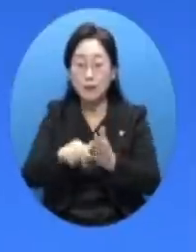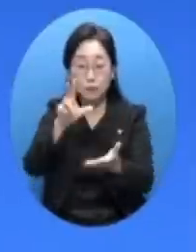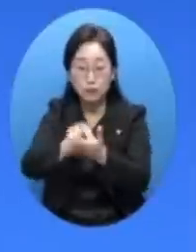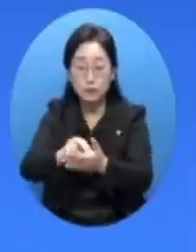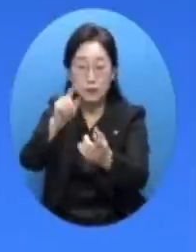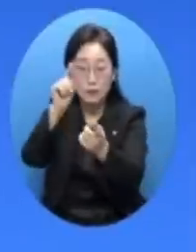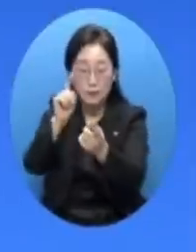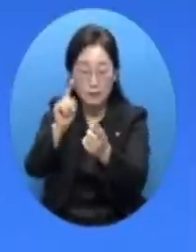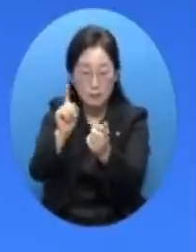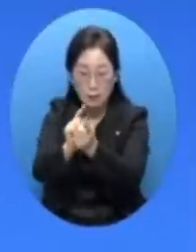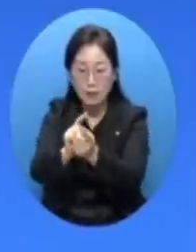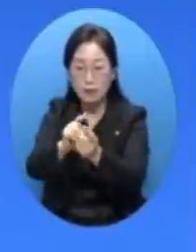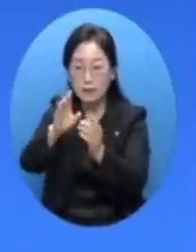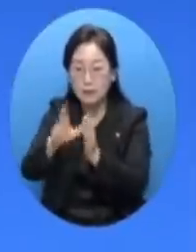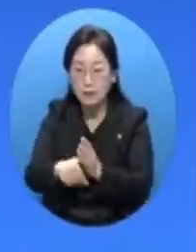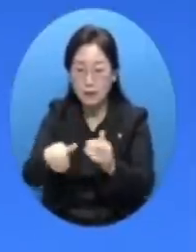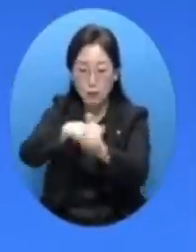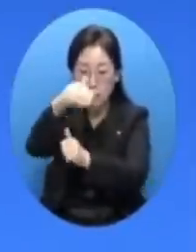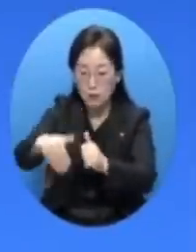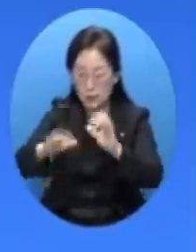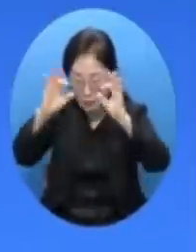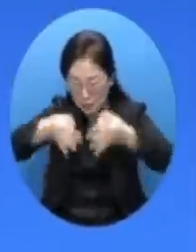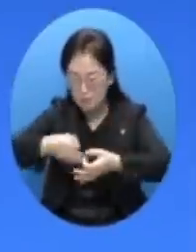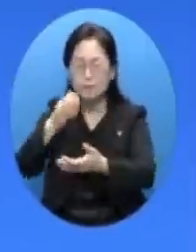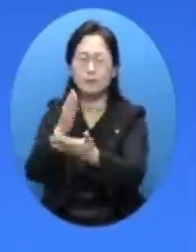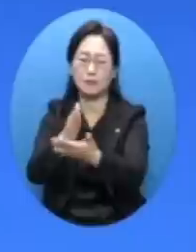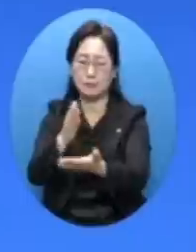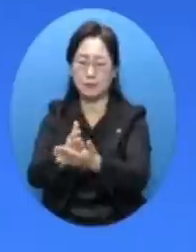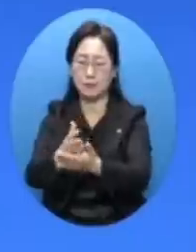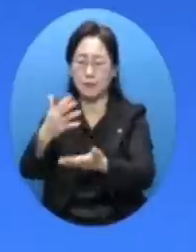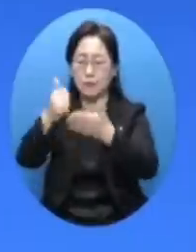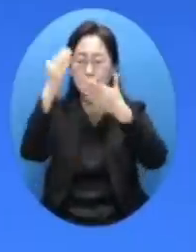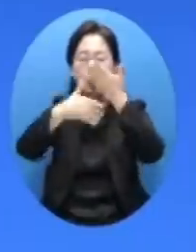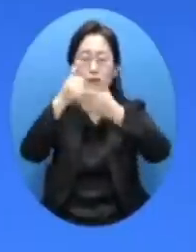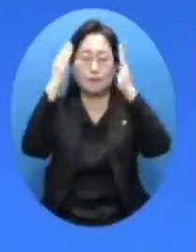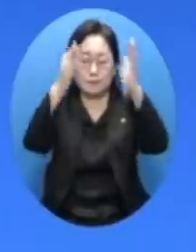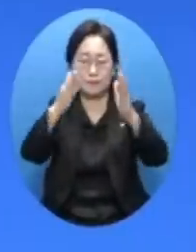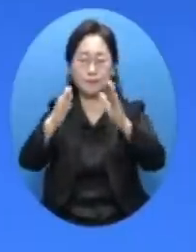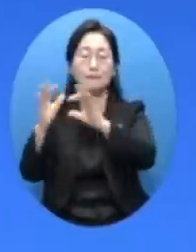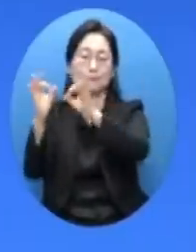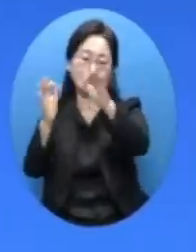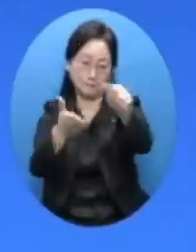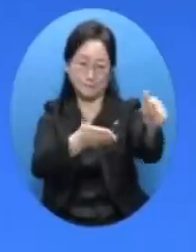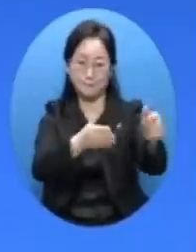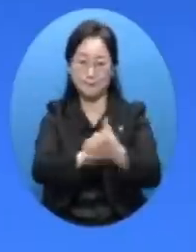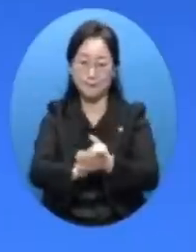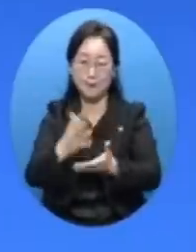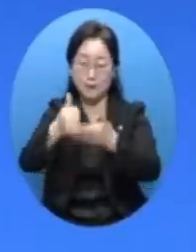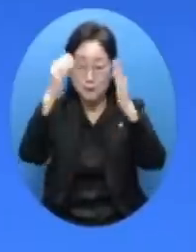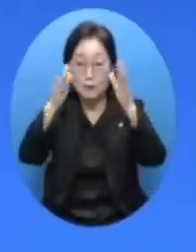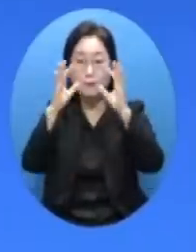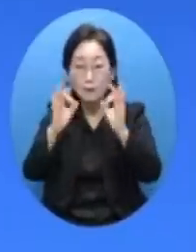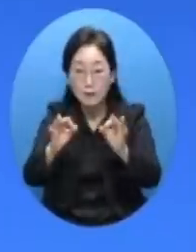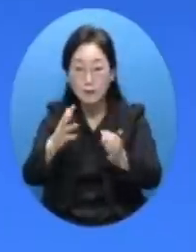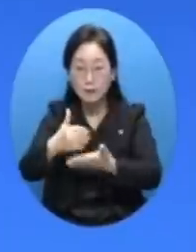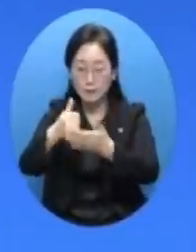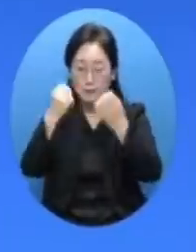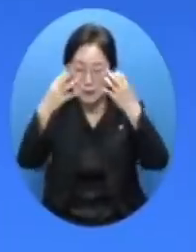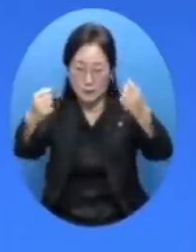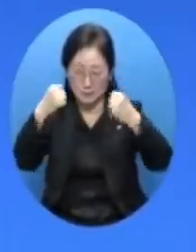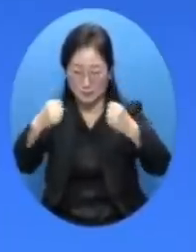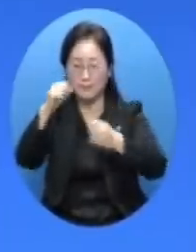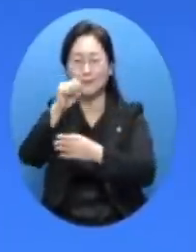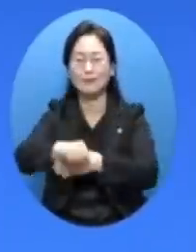말고 환경을 바라보지 말고 내 자신을 바라보지 말고 주 하나님을 바라보시기 바랍니다. 주님을 바라보는 자에게 주님께서 새 힘을